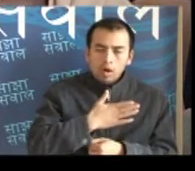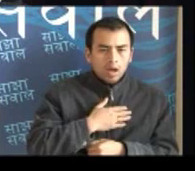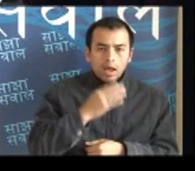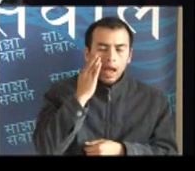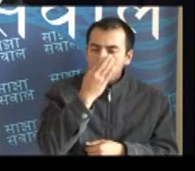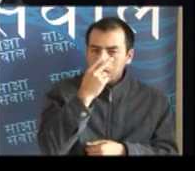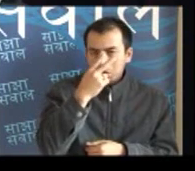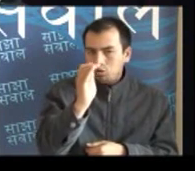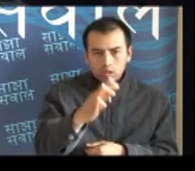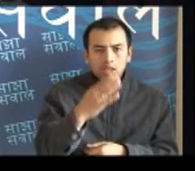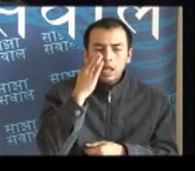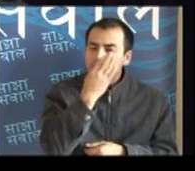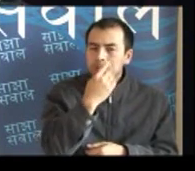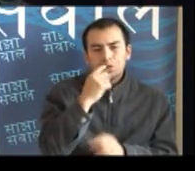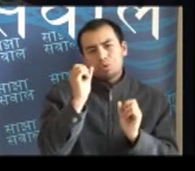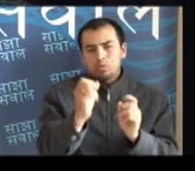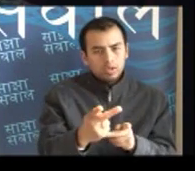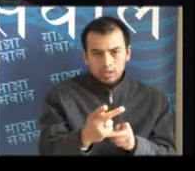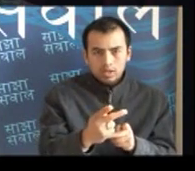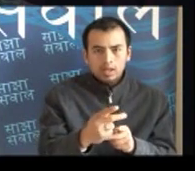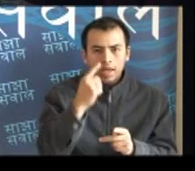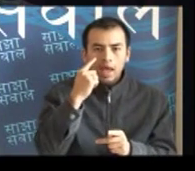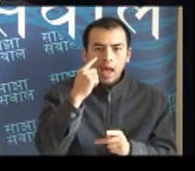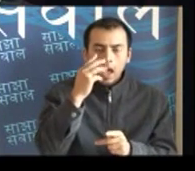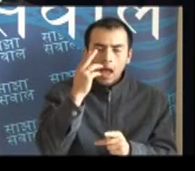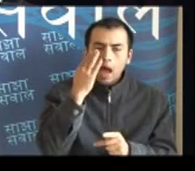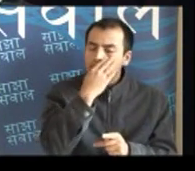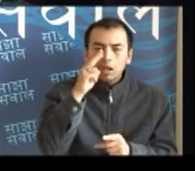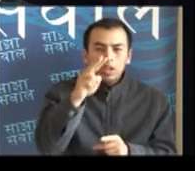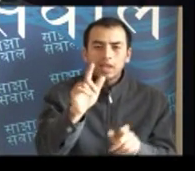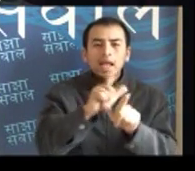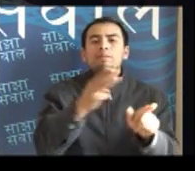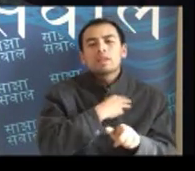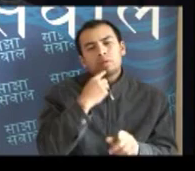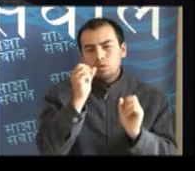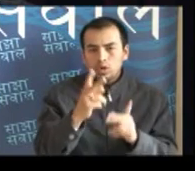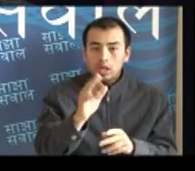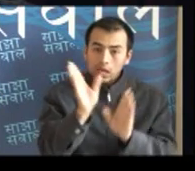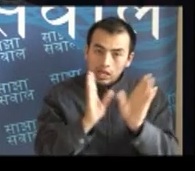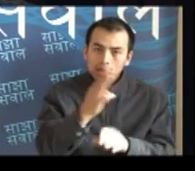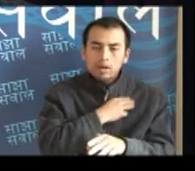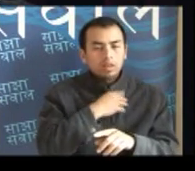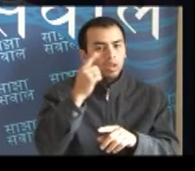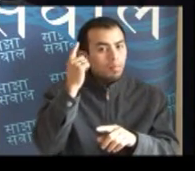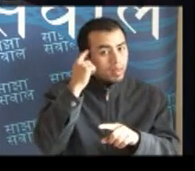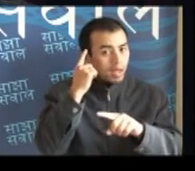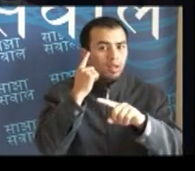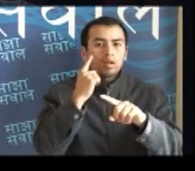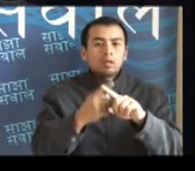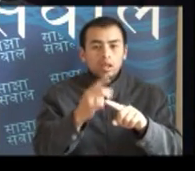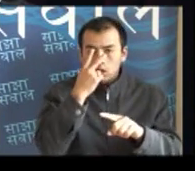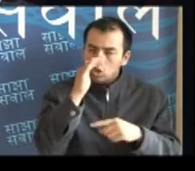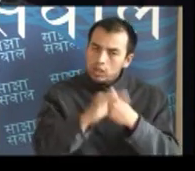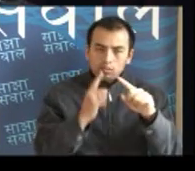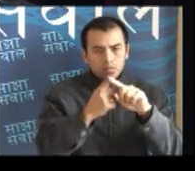आँखा देख्दिनँ, मलाई दृष्टिबिन भन्दा केही पनि फरक पर्दैन, मलाई आँखा नदेख्ने मान्छे भन्दा केही पनि फरक पर्दैन, यदि मान्छेको सोच, मान्छेको